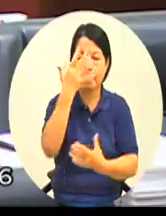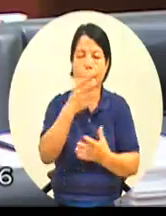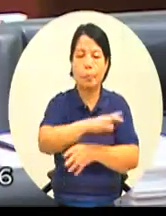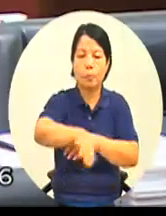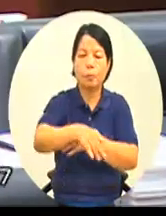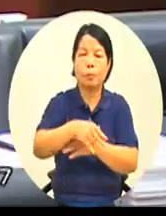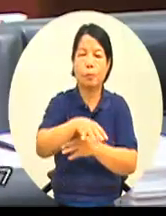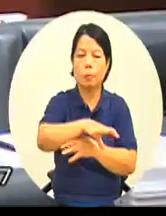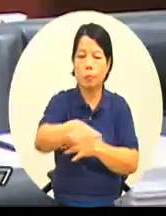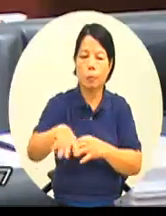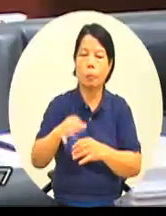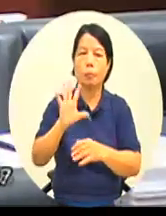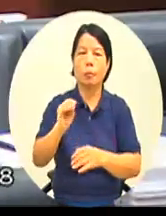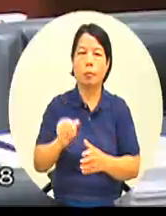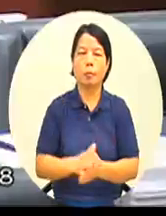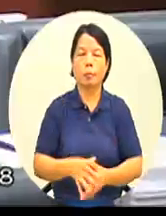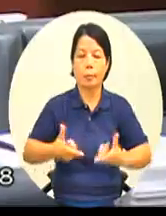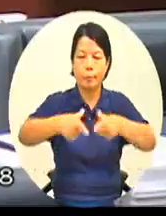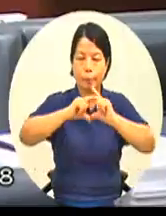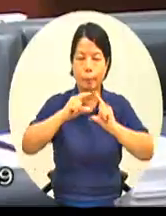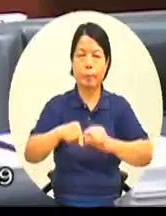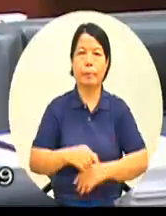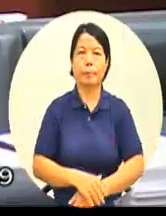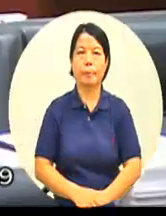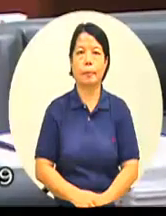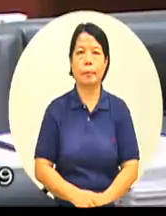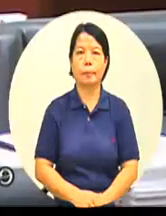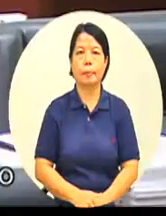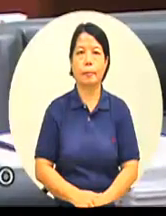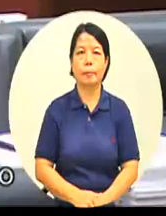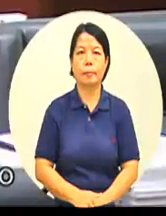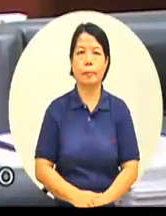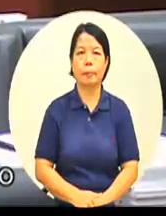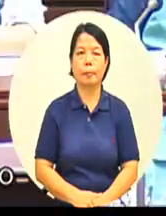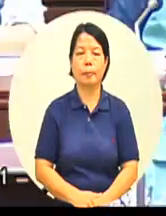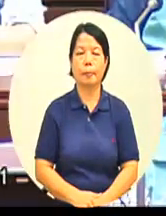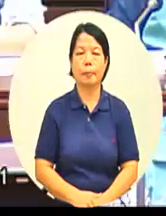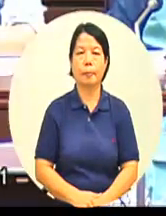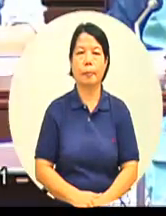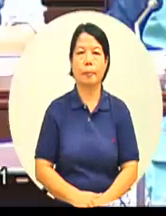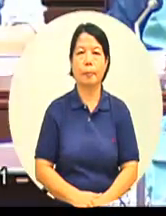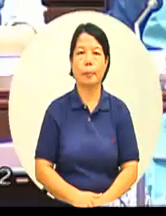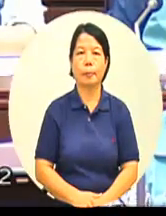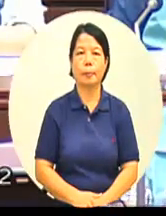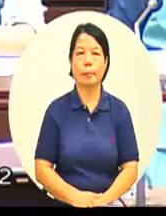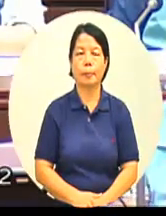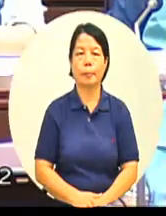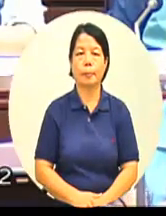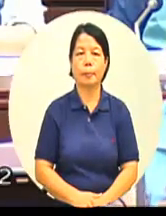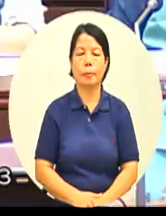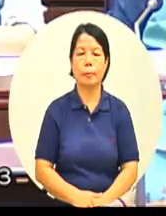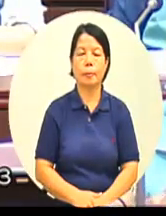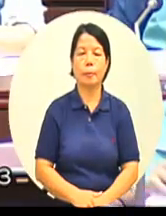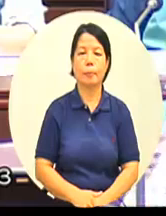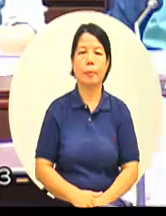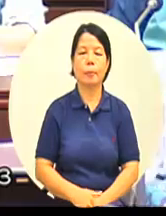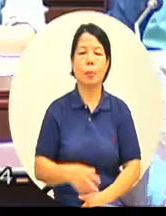嘛哈，那局长你可不可以简单答复我一下？ 来，请姚局长答复。 谢谢主席，谢谢议员的关心哈。我们富